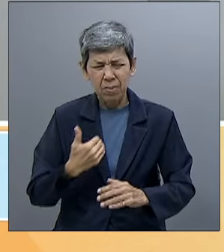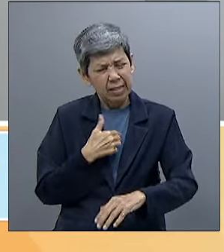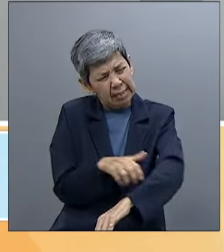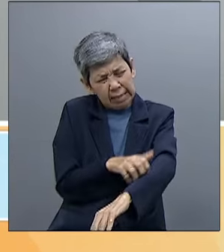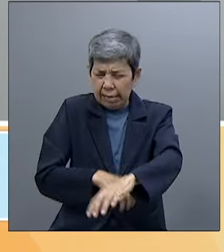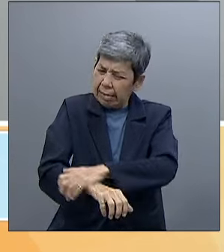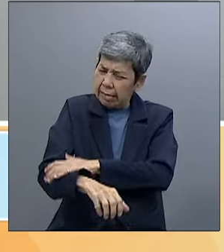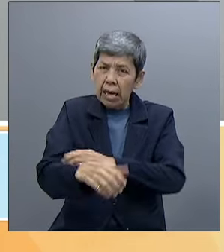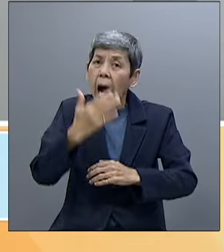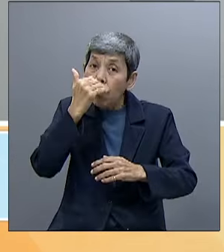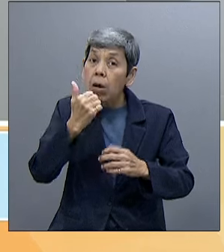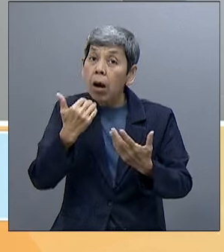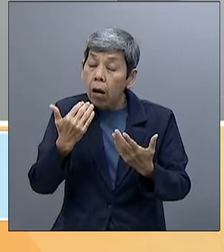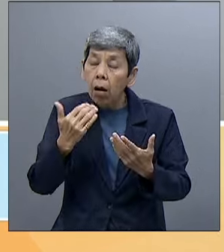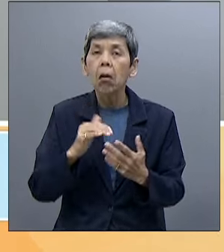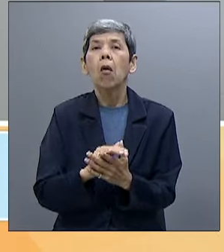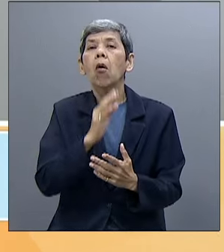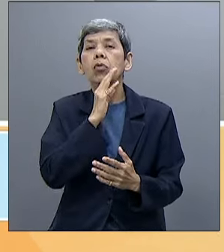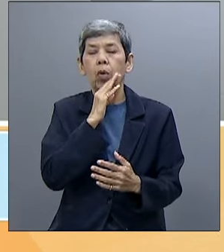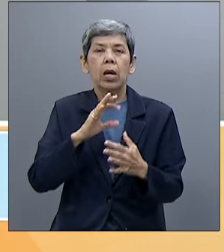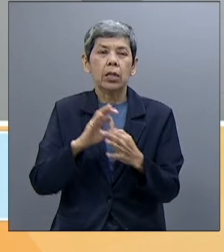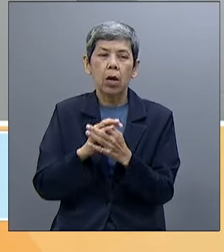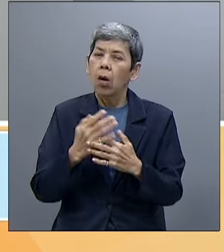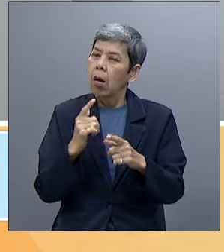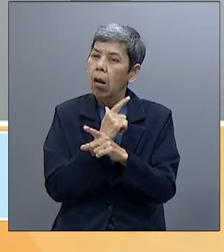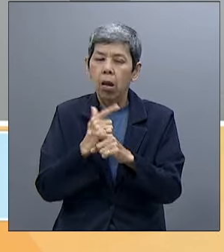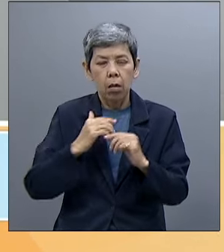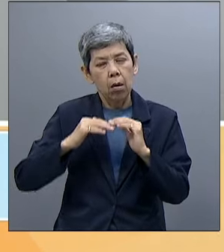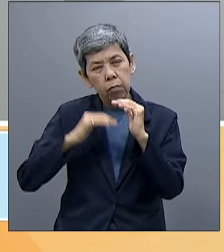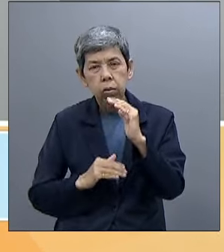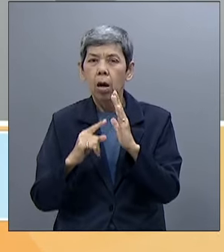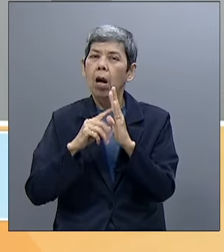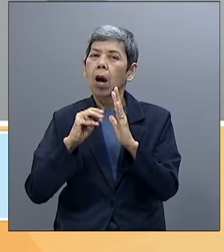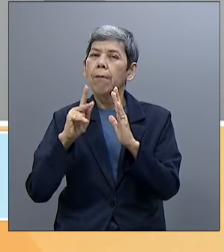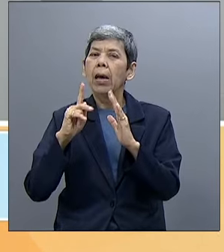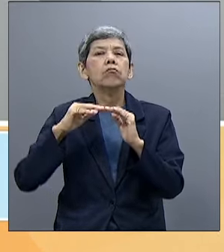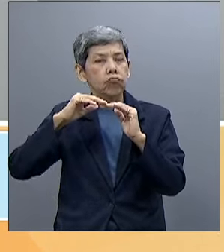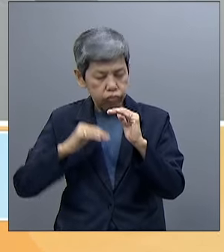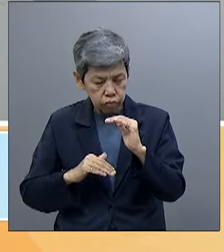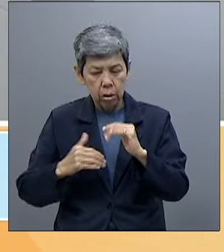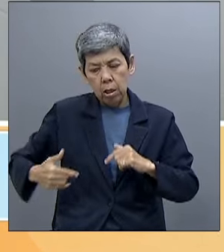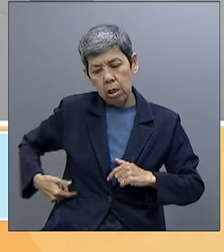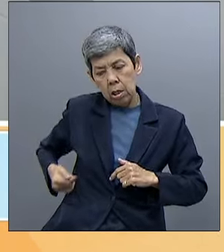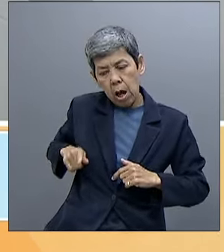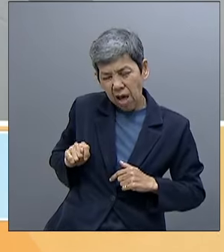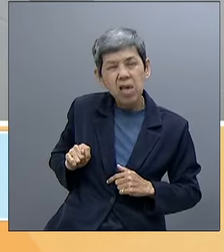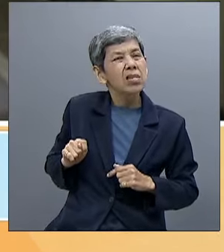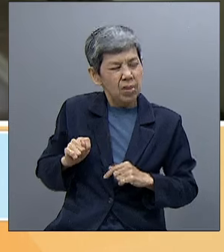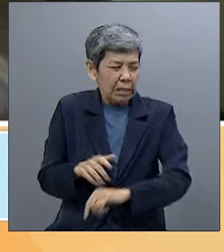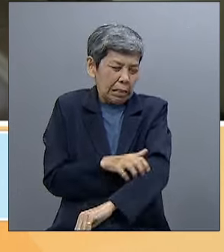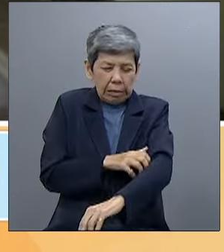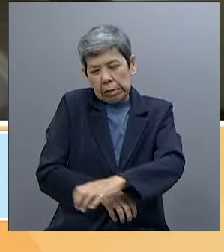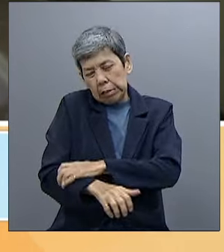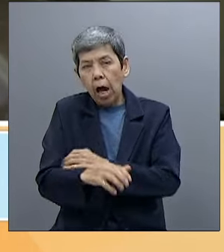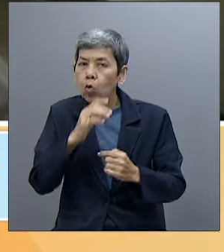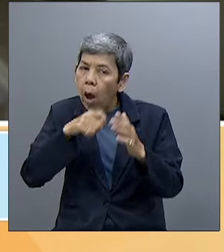เนี่ยเป็นสาเหตุจากเอ่อธาตุเหล็กต่ำนะคะแมกนีเซียมหรือว่าเป็นโรคไตอย่างเงี้ยค่ะก็จะไปรับรักษาที่